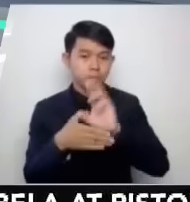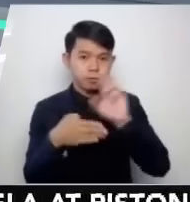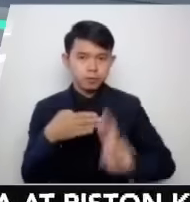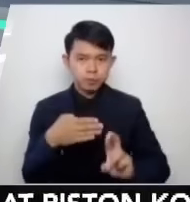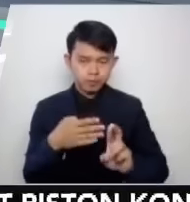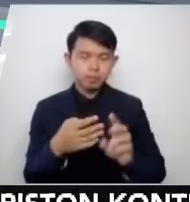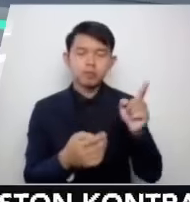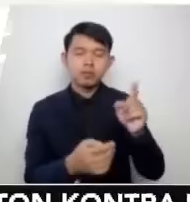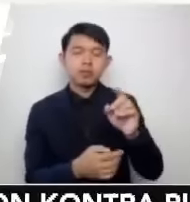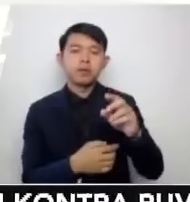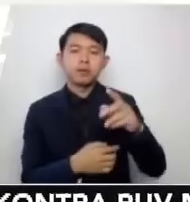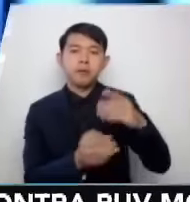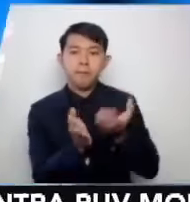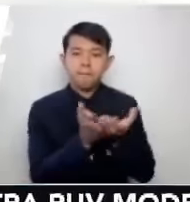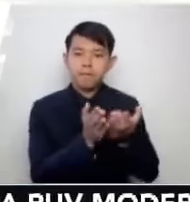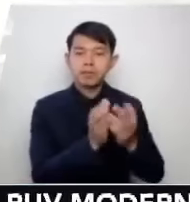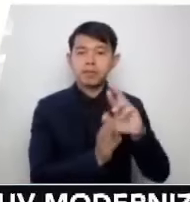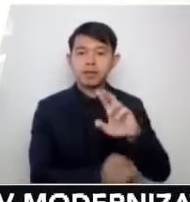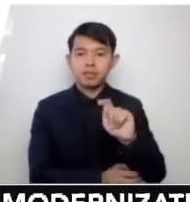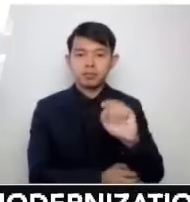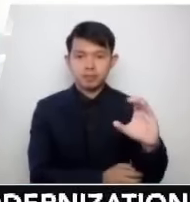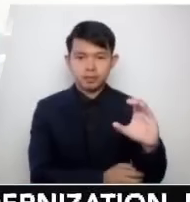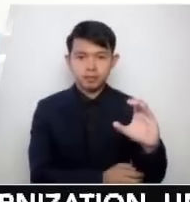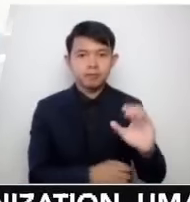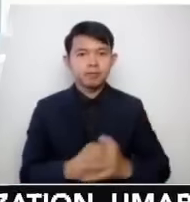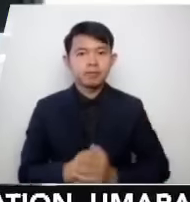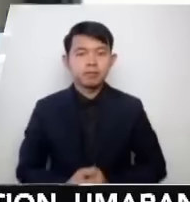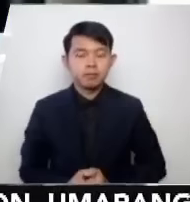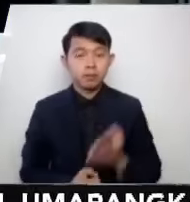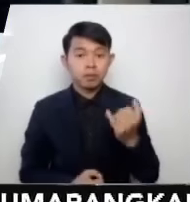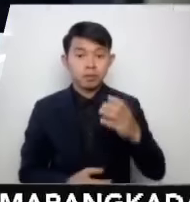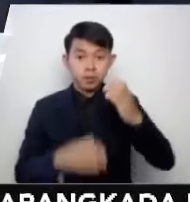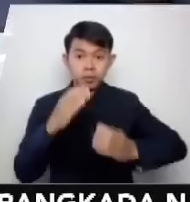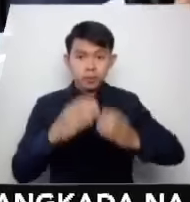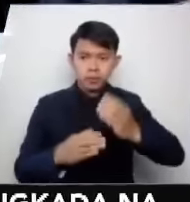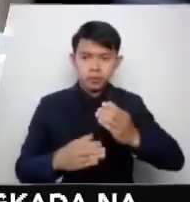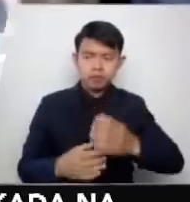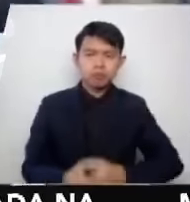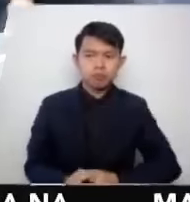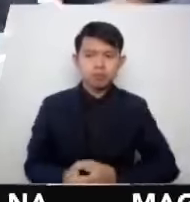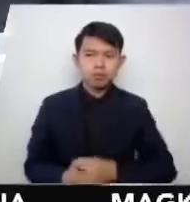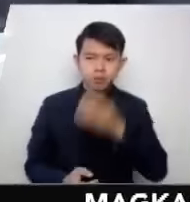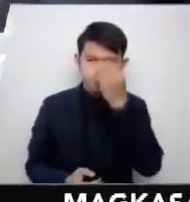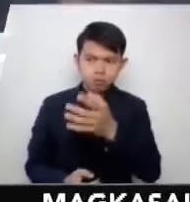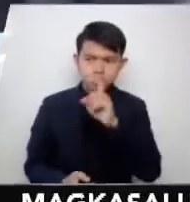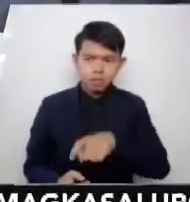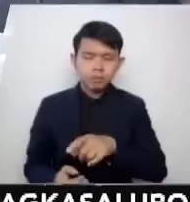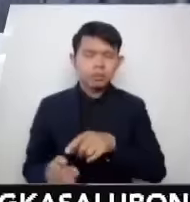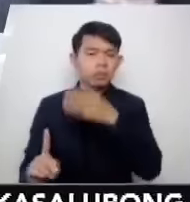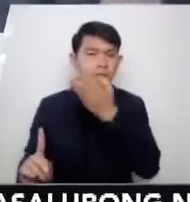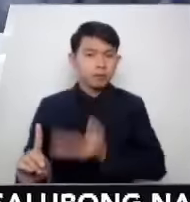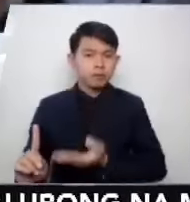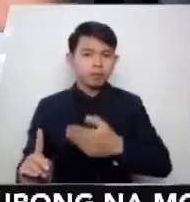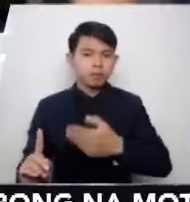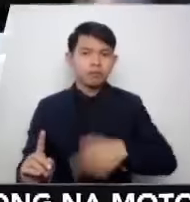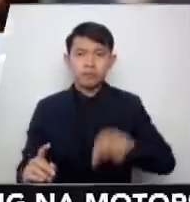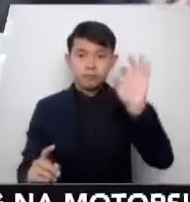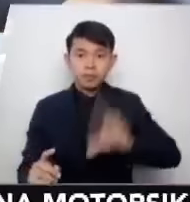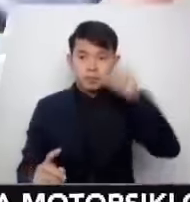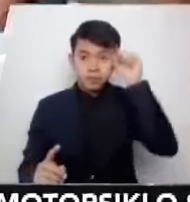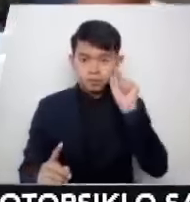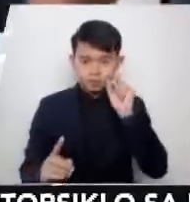Court. Kasunod yan ng utos ng korte na ipasuri sa mga doktor si Quiboloy alinsunod sa inihain ng kanyang kampo na